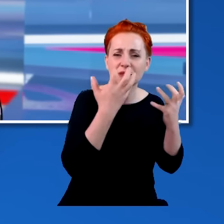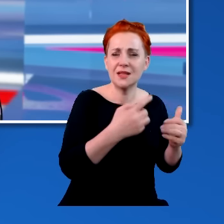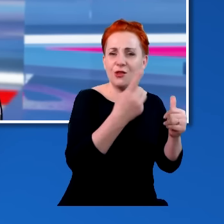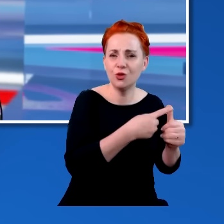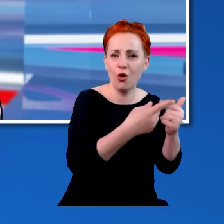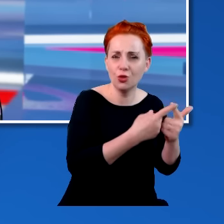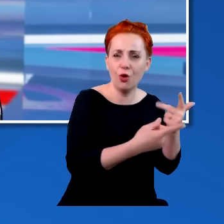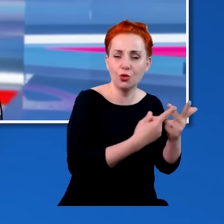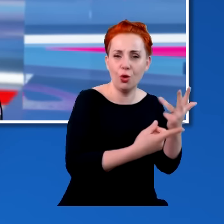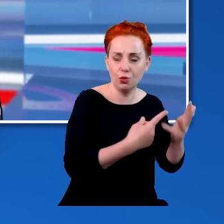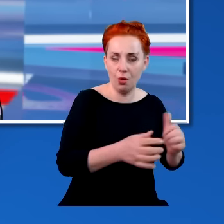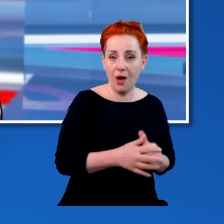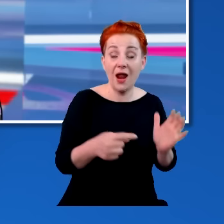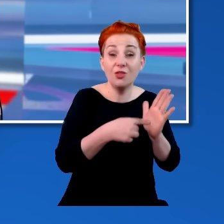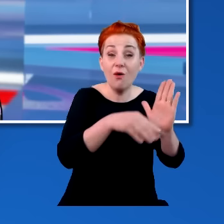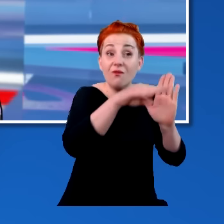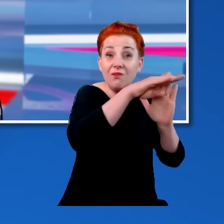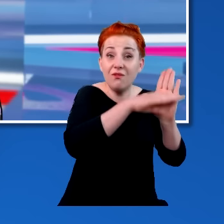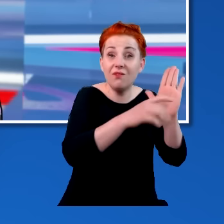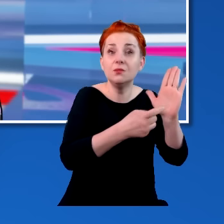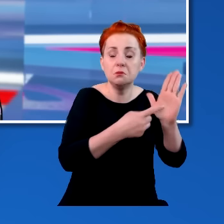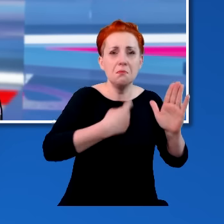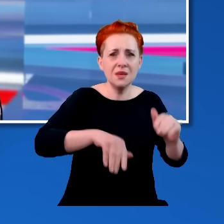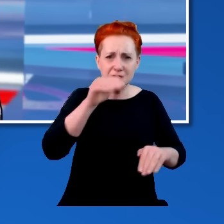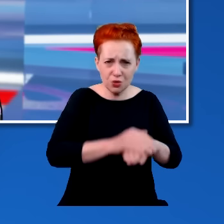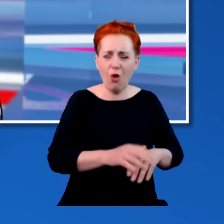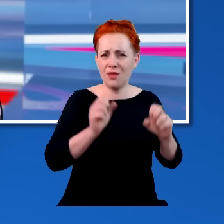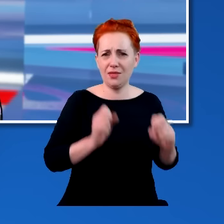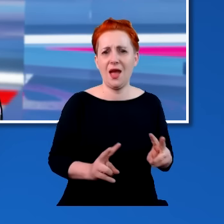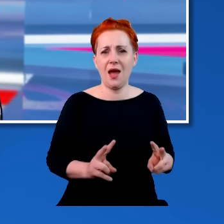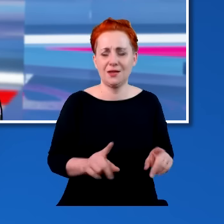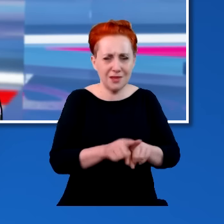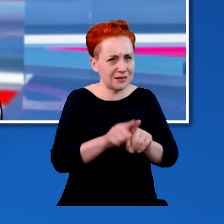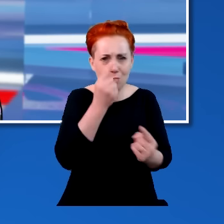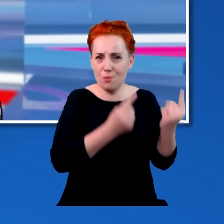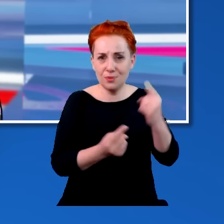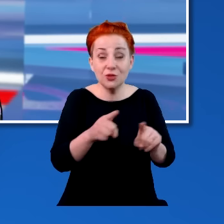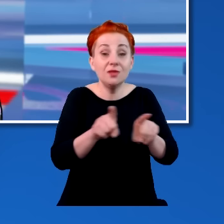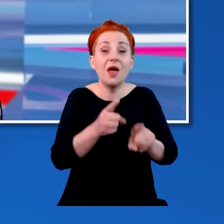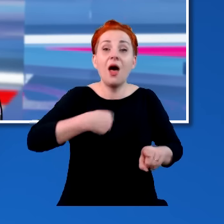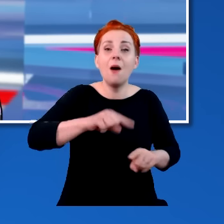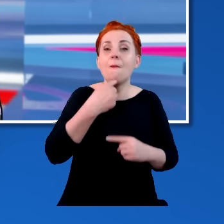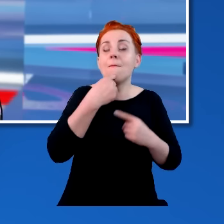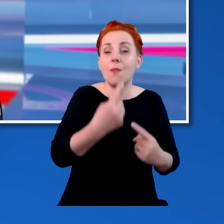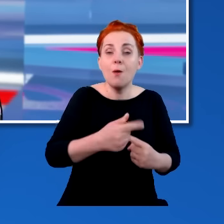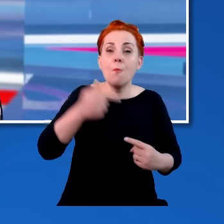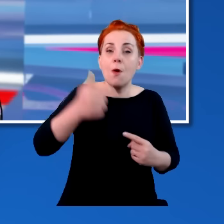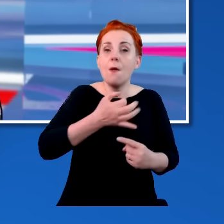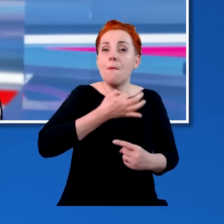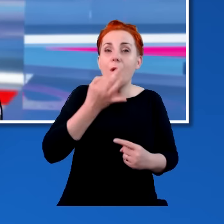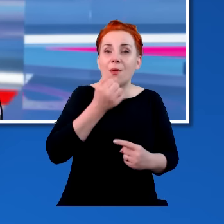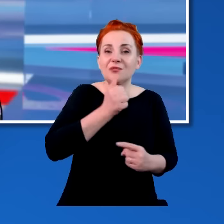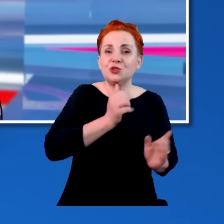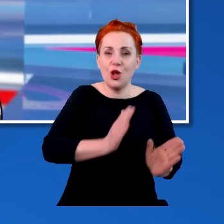było powiedziane, my się z tymi postulatami zgadzamy i zapowiedzieliśmy konieczność korekty Zielonego